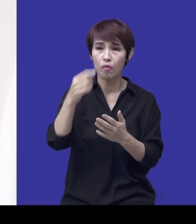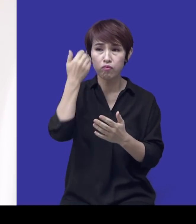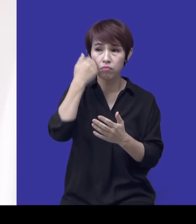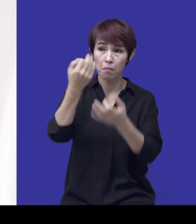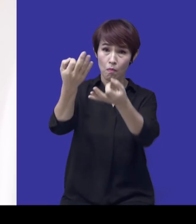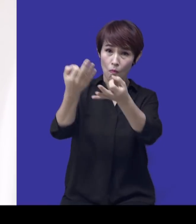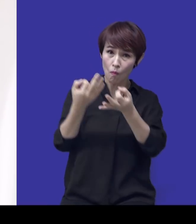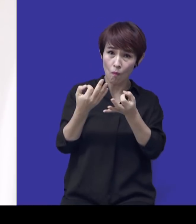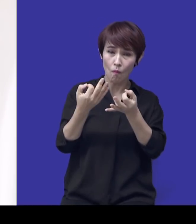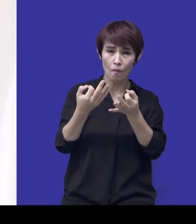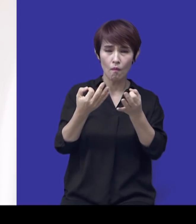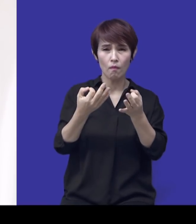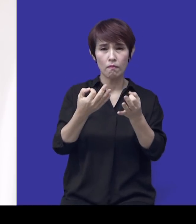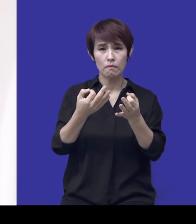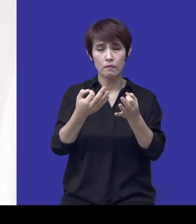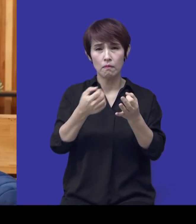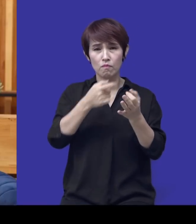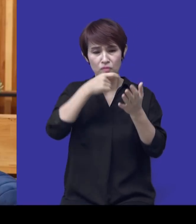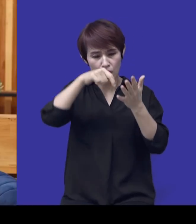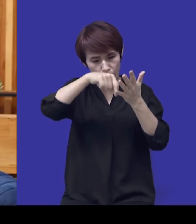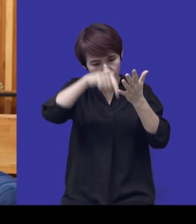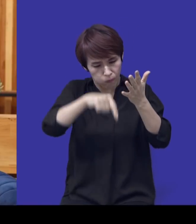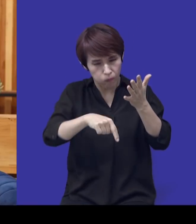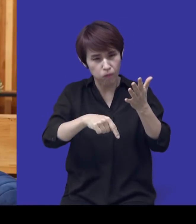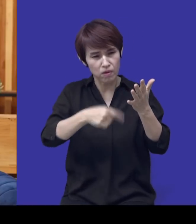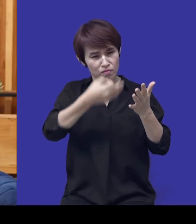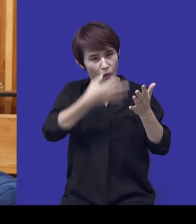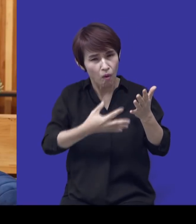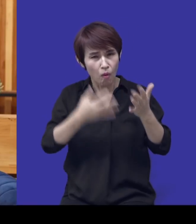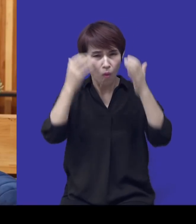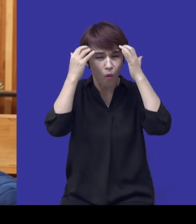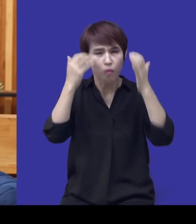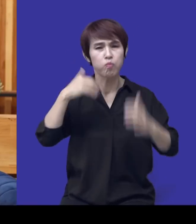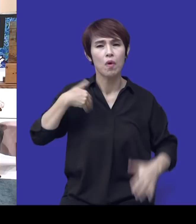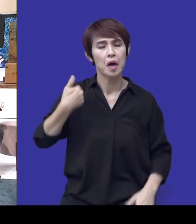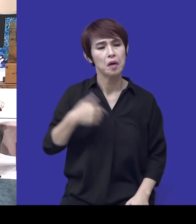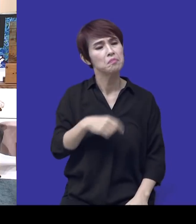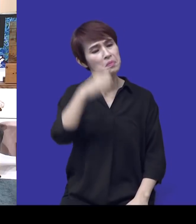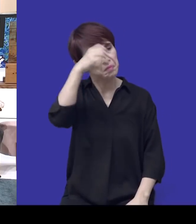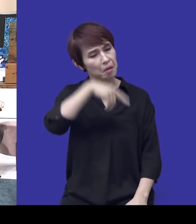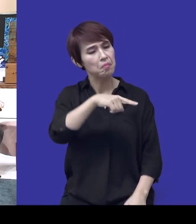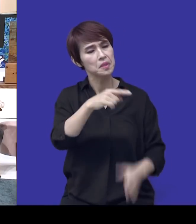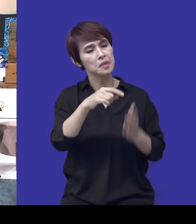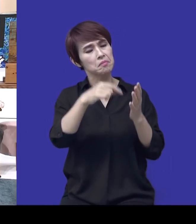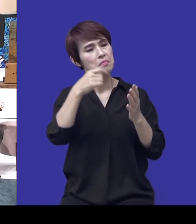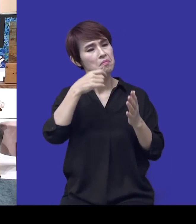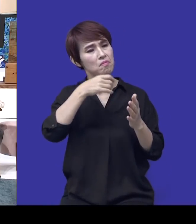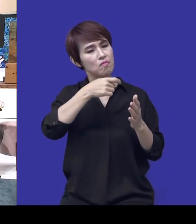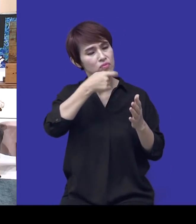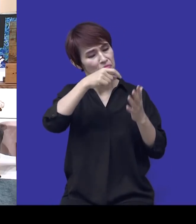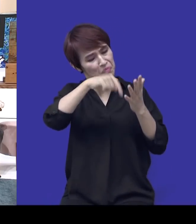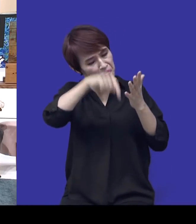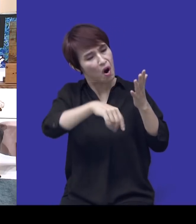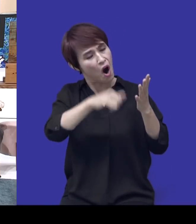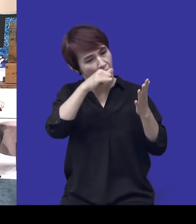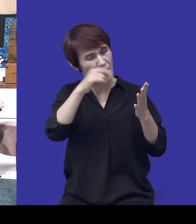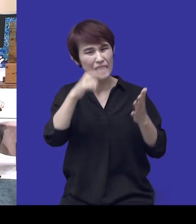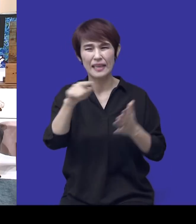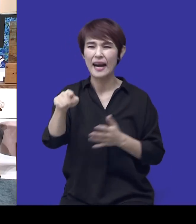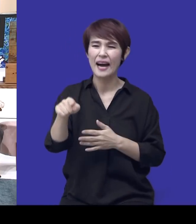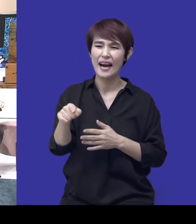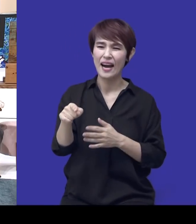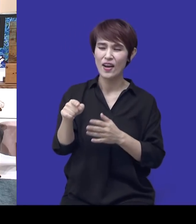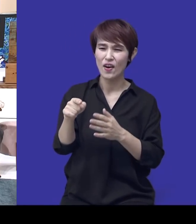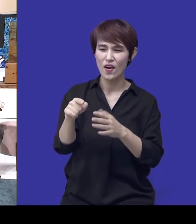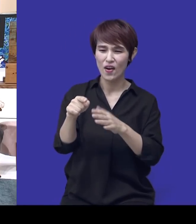다한증인지 이게 얼마나 고통스러운지 몰라요. 모르죠. 그냥 땀이 나는 정도만 알지. 예. 제 친구 중에 한 명은 너 뭐 핸드크림 안 발라서